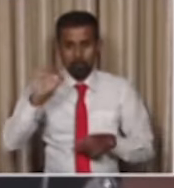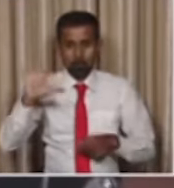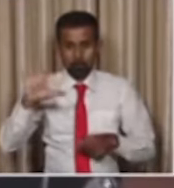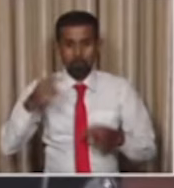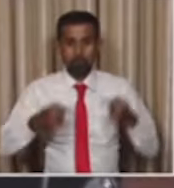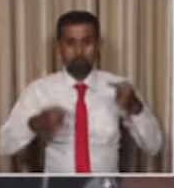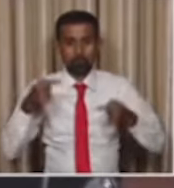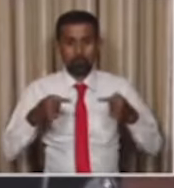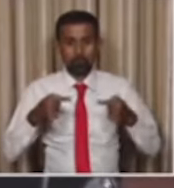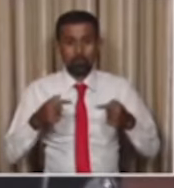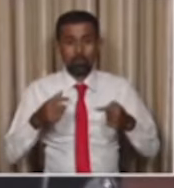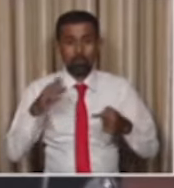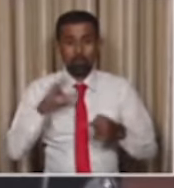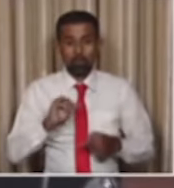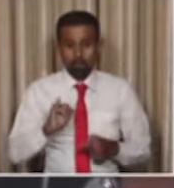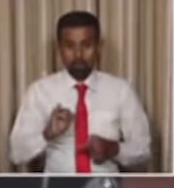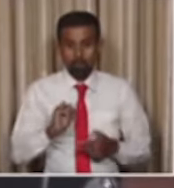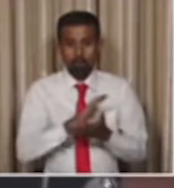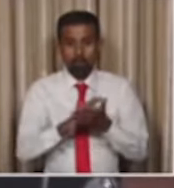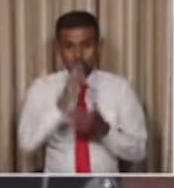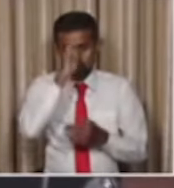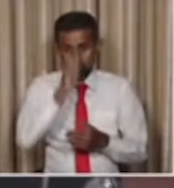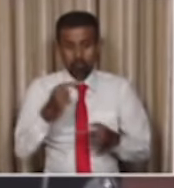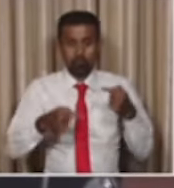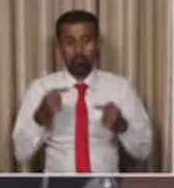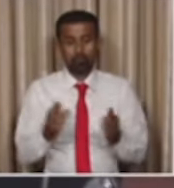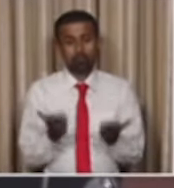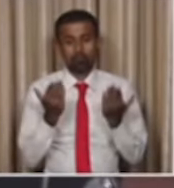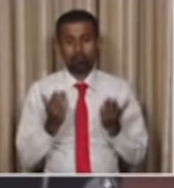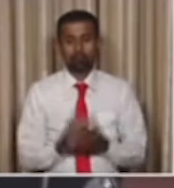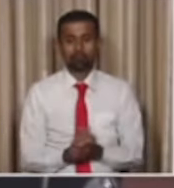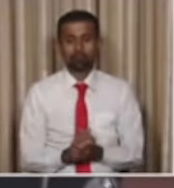පාවෙනකම් මේ විවාද අරන් ගිහිලා 6 වෙනකම් හර්ෂ පැතුම් වගේ විවාද අරන් යමු